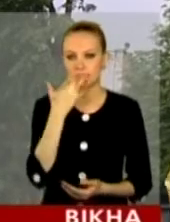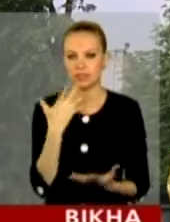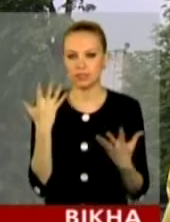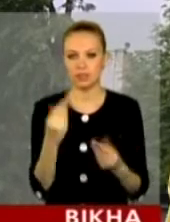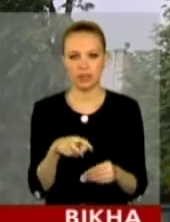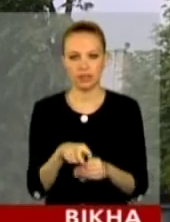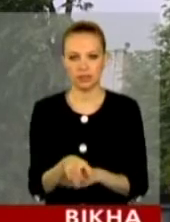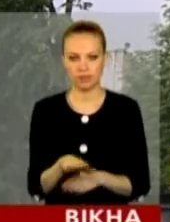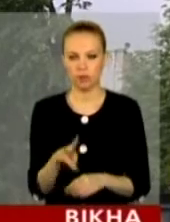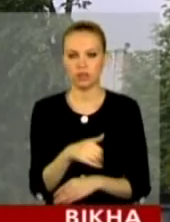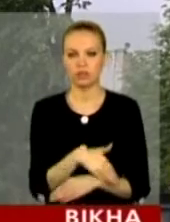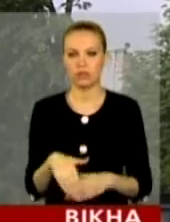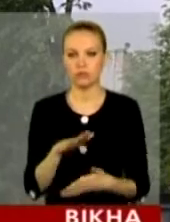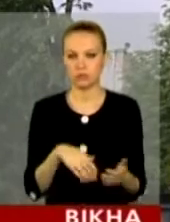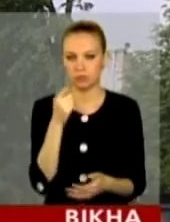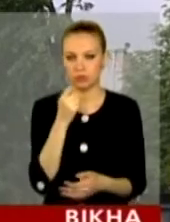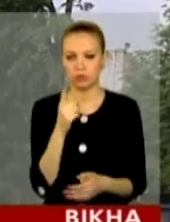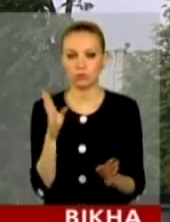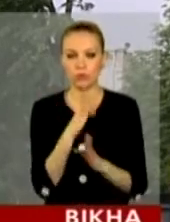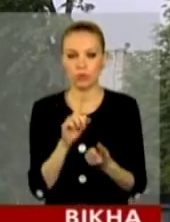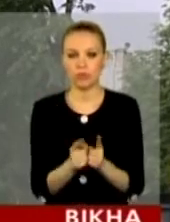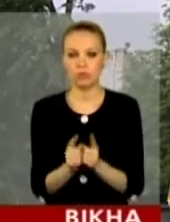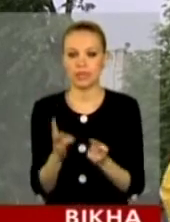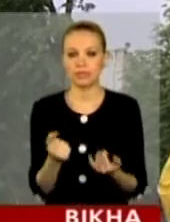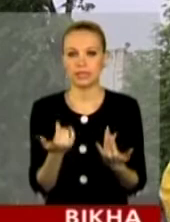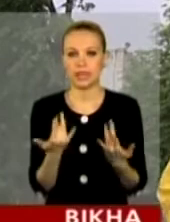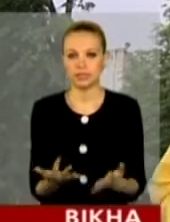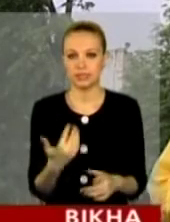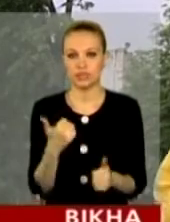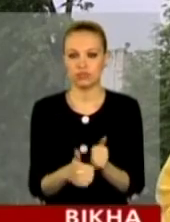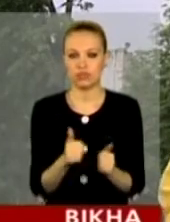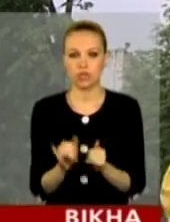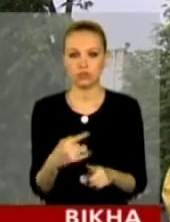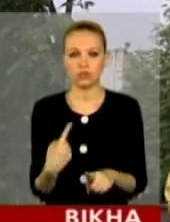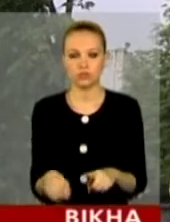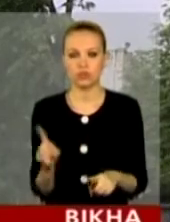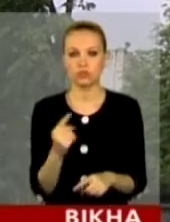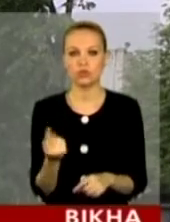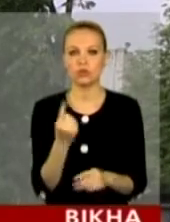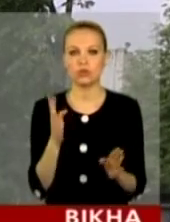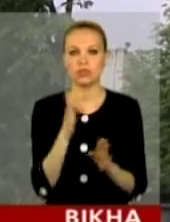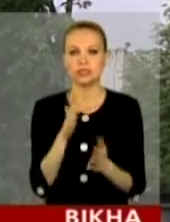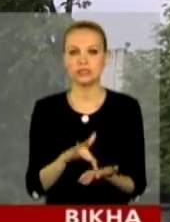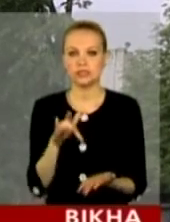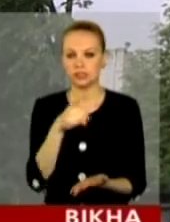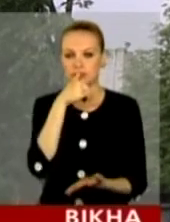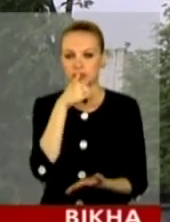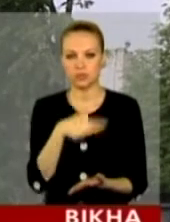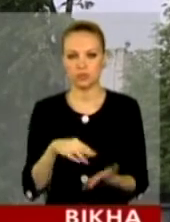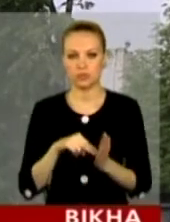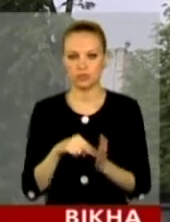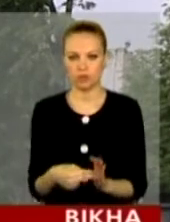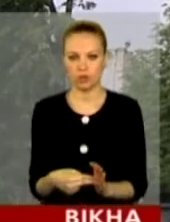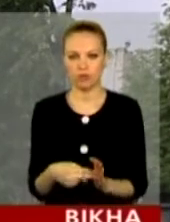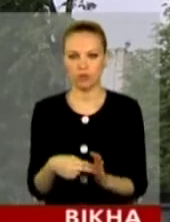не виходять на вулицю без парасолів, тому що погода міняється там настільки часто і швидко, що жоден гідрометцентр не в змозі